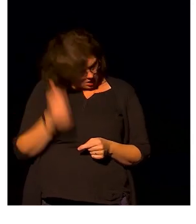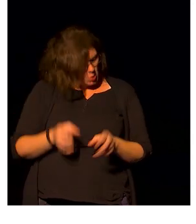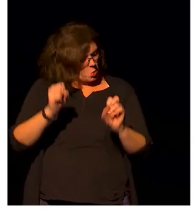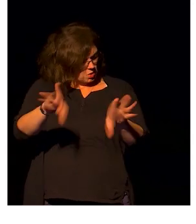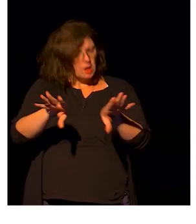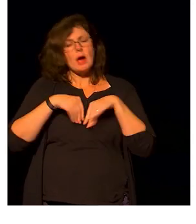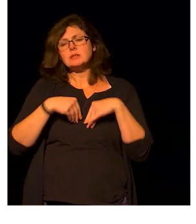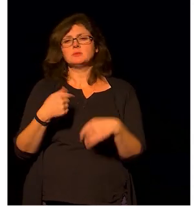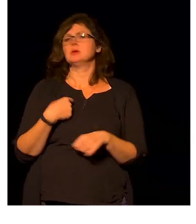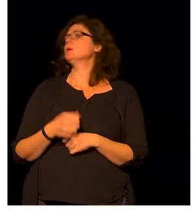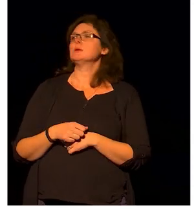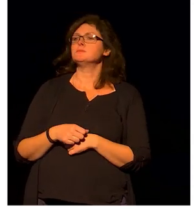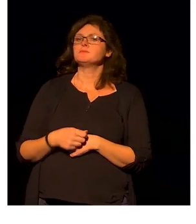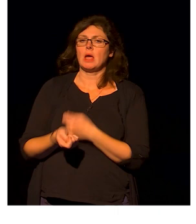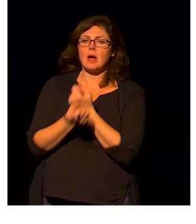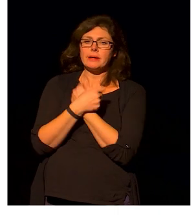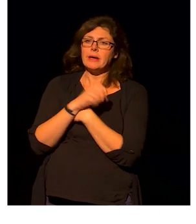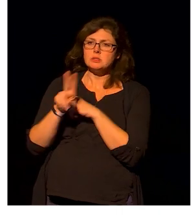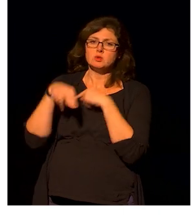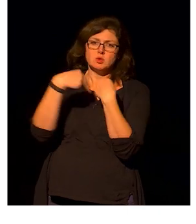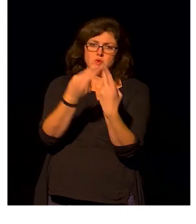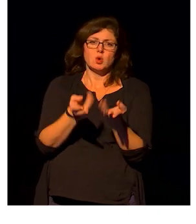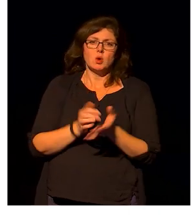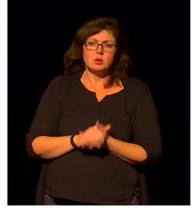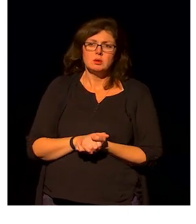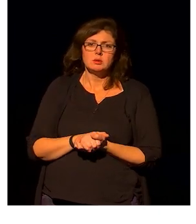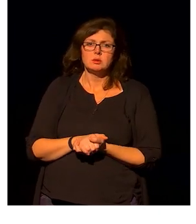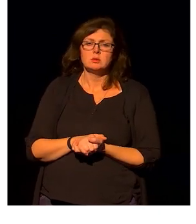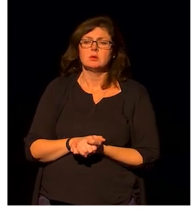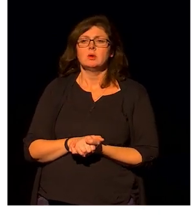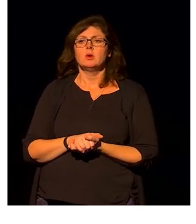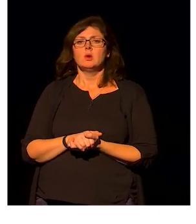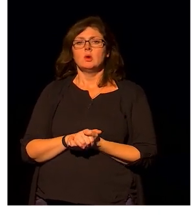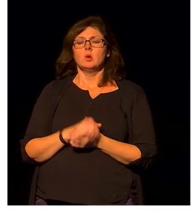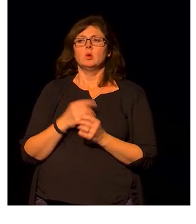Die Geiseln wieder zurück. Ja. Und